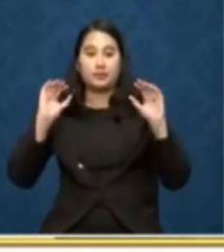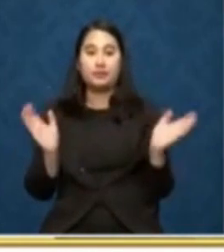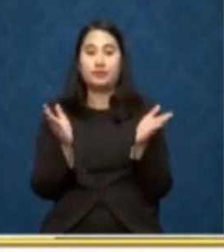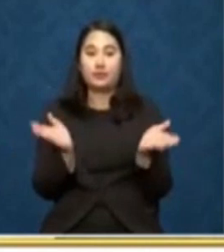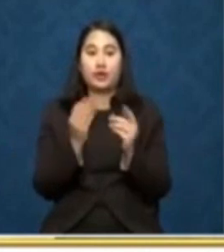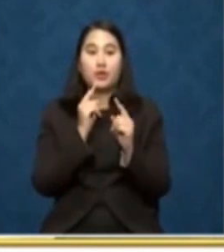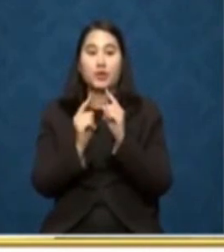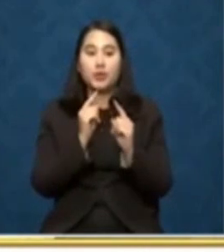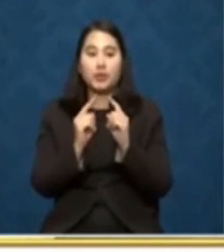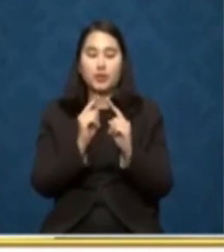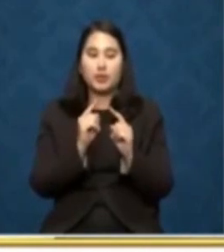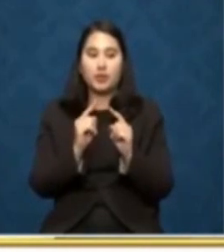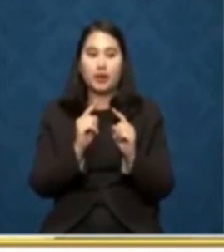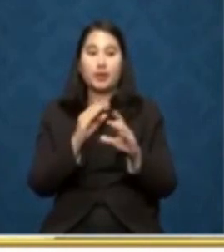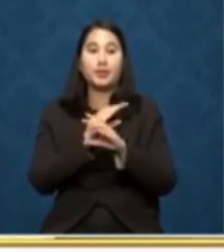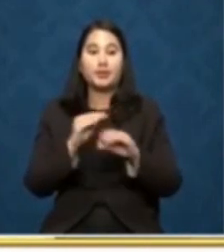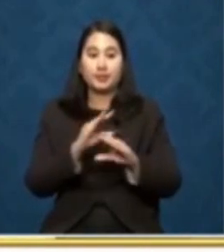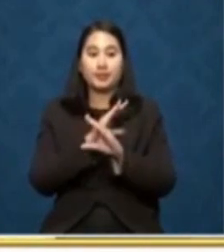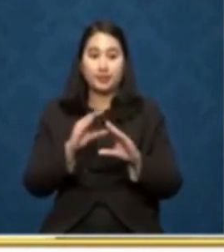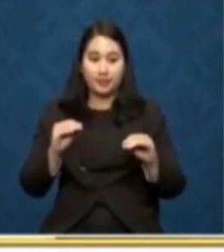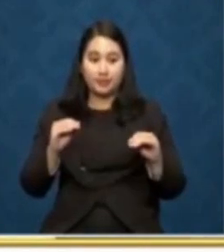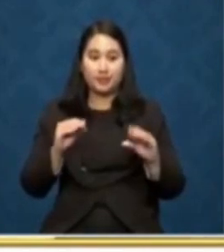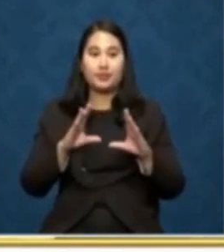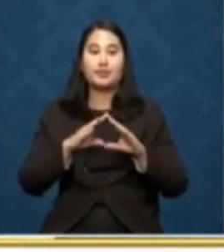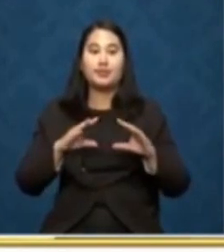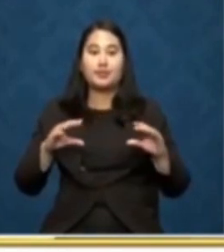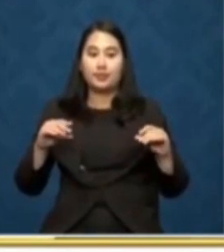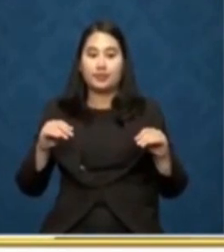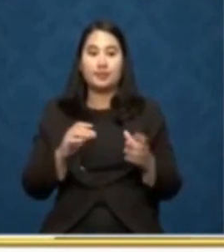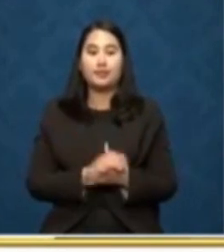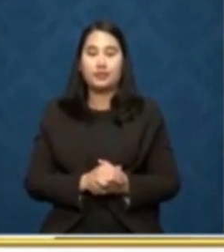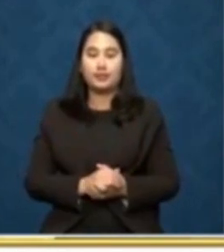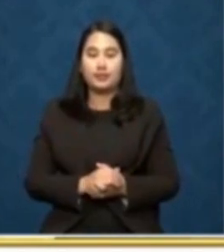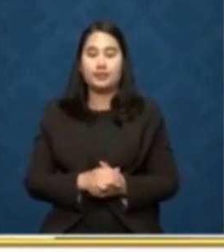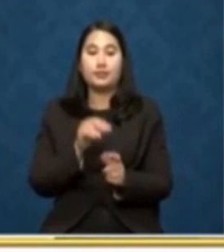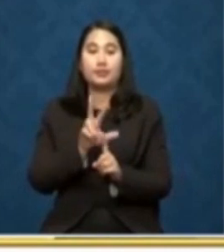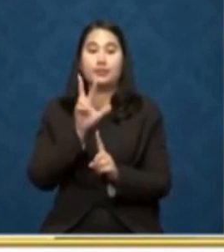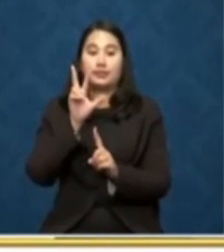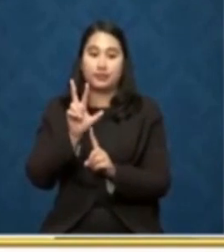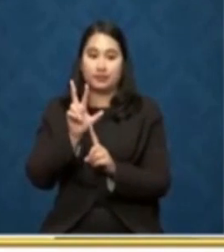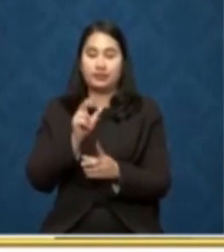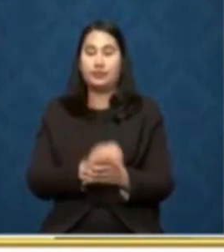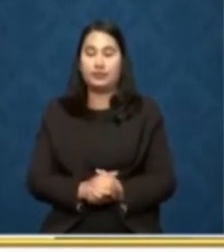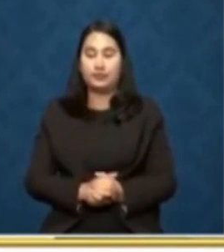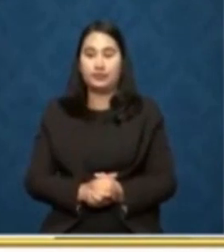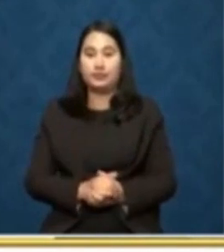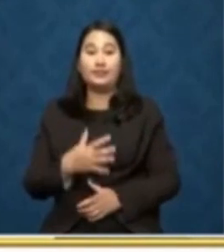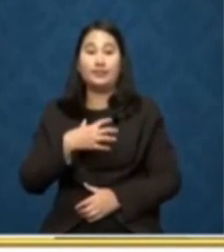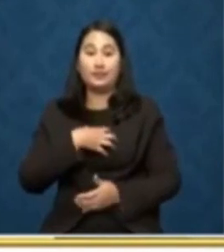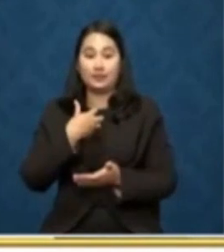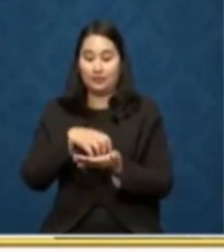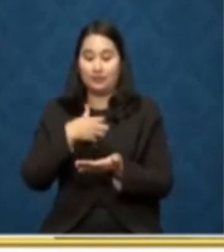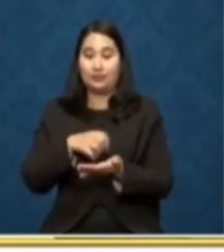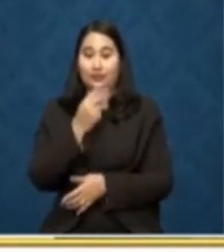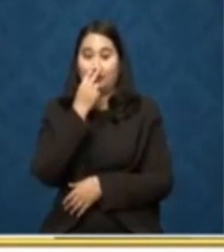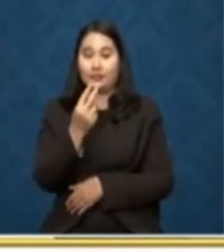ลในการพูดคุยเจราจาสันธิภาพประการที่ 3 ธรมฐานผม